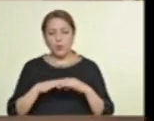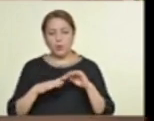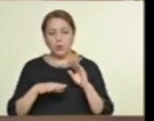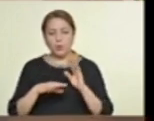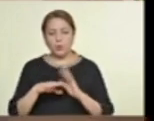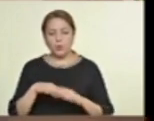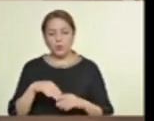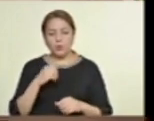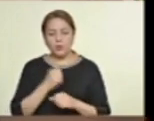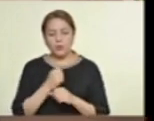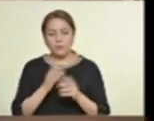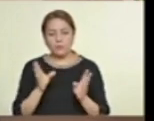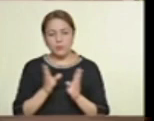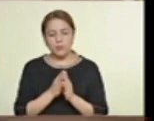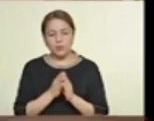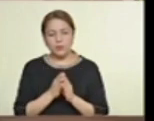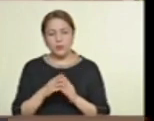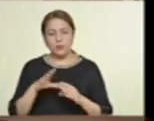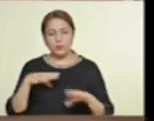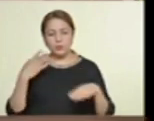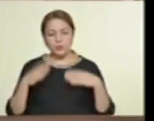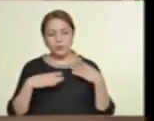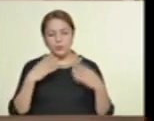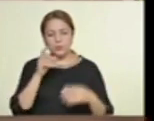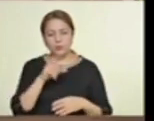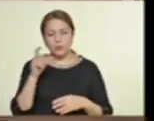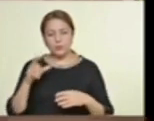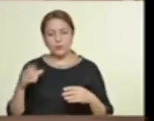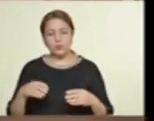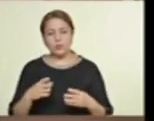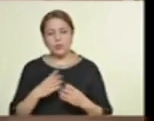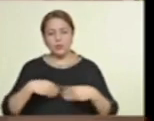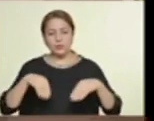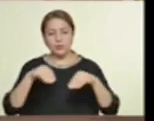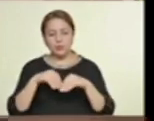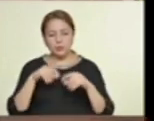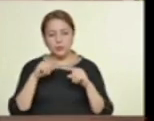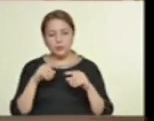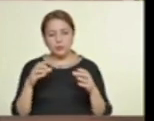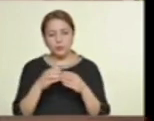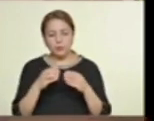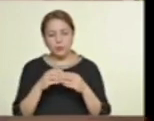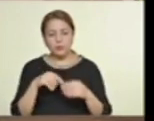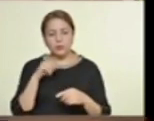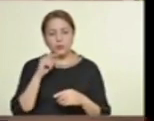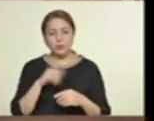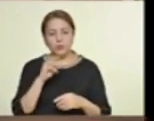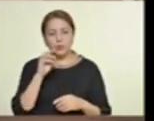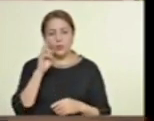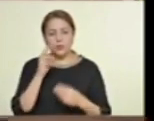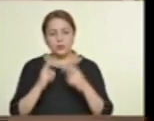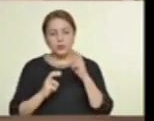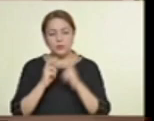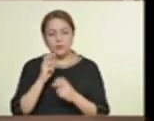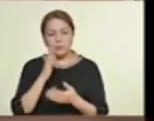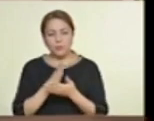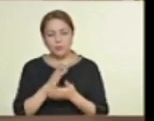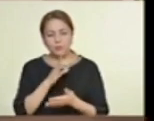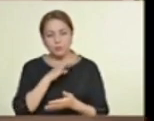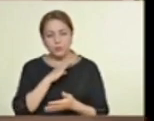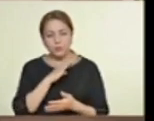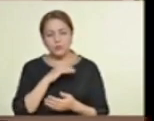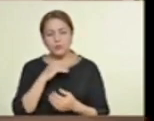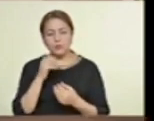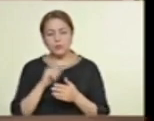kishilarning jamoasi edi. Ana shu sexlarning tashkil topishi va shaharlarda o'rnashib borishi